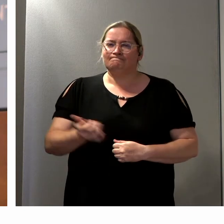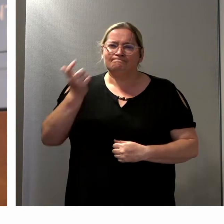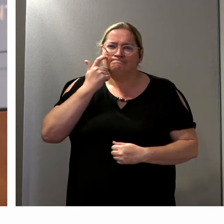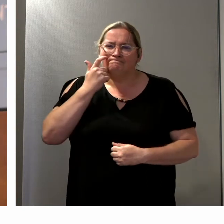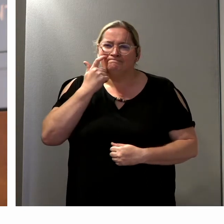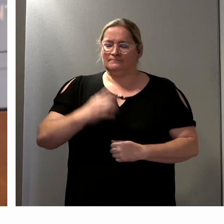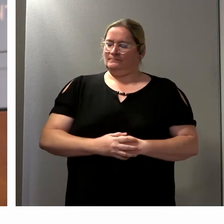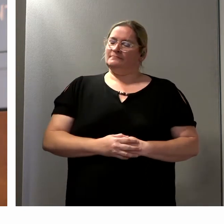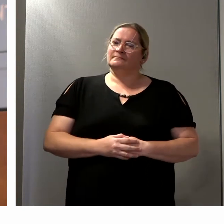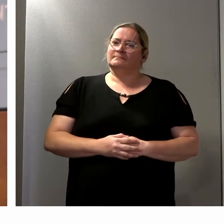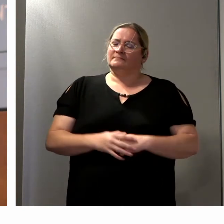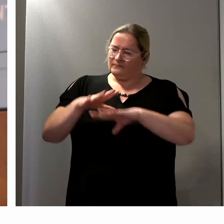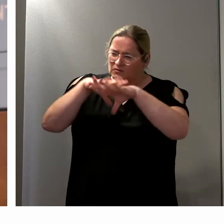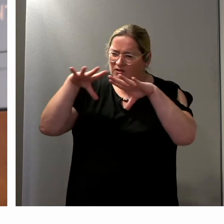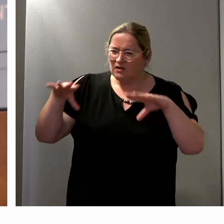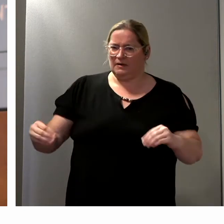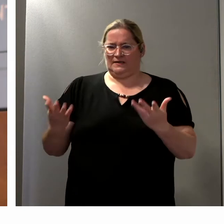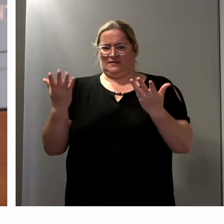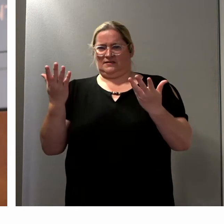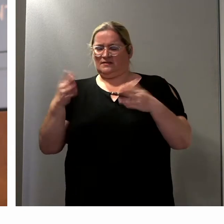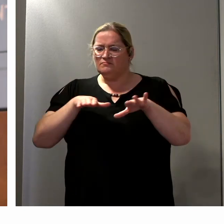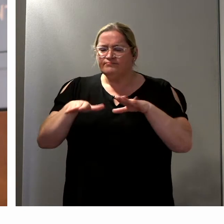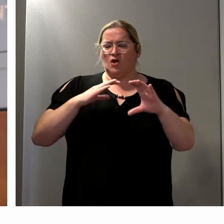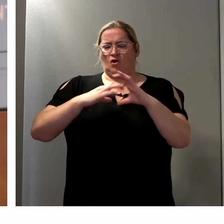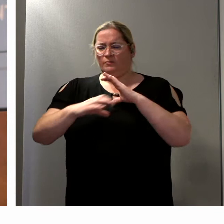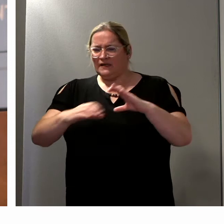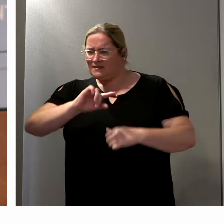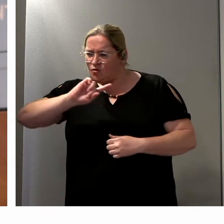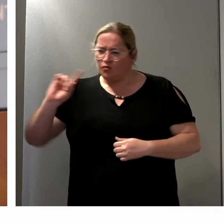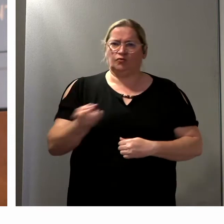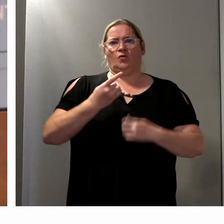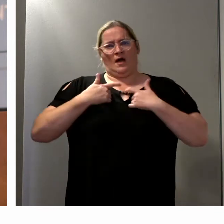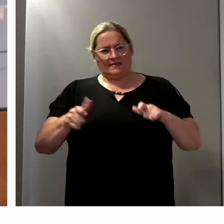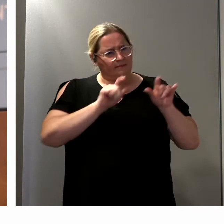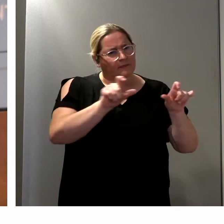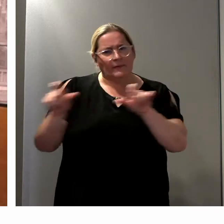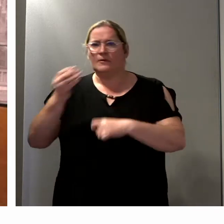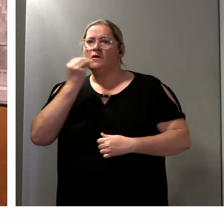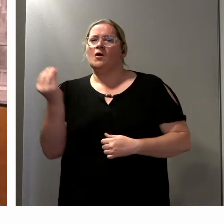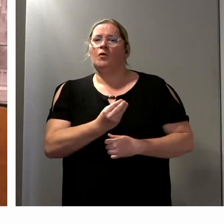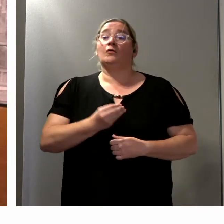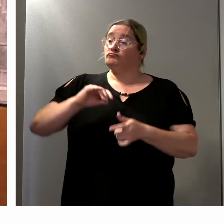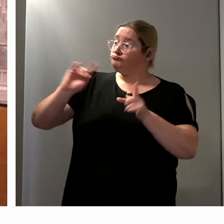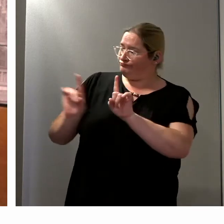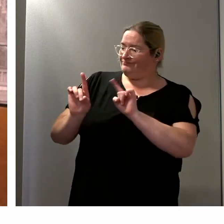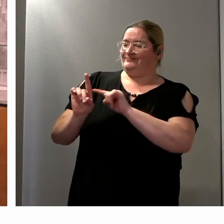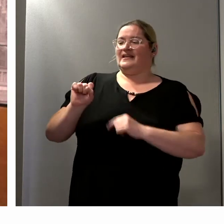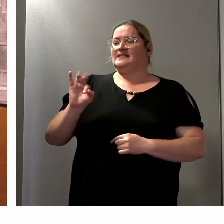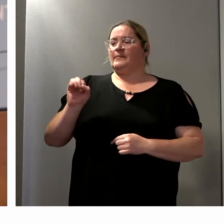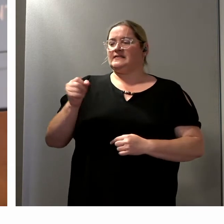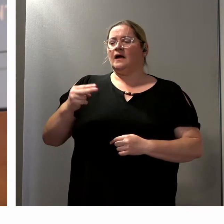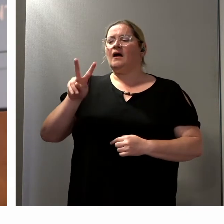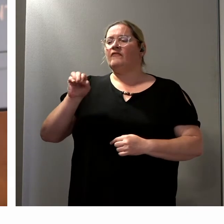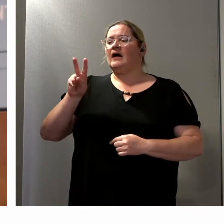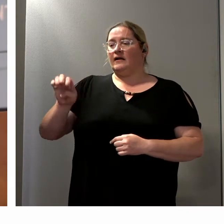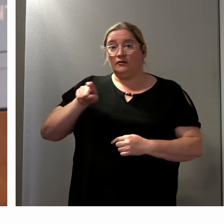et systématique en fait de l'accessibilité des dispositifs de communication. Et je suis avec Sébastien Valère, donc, qui va vous présenter